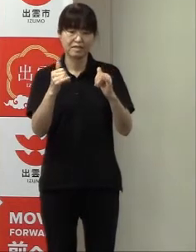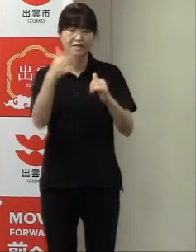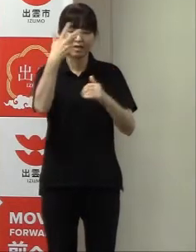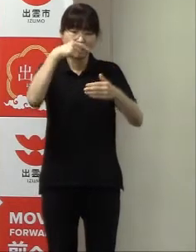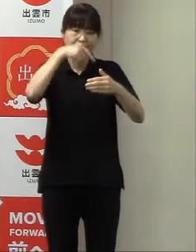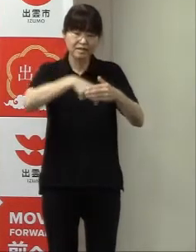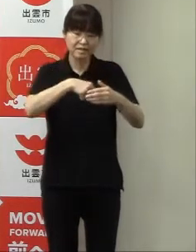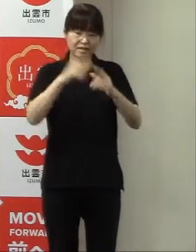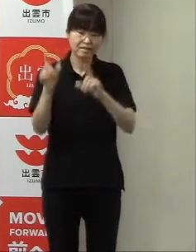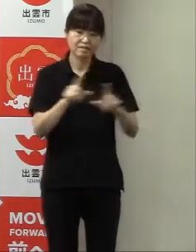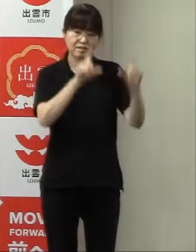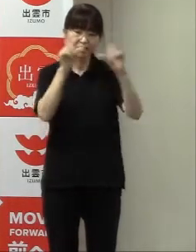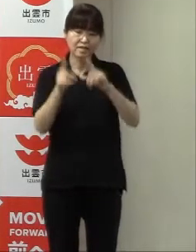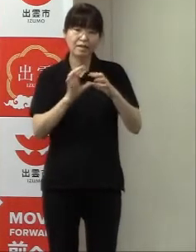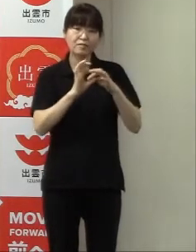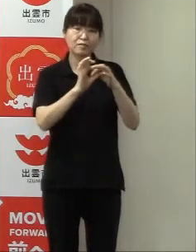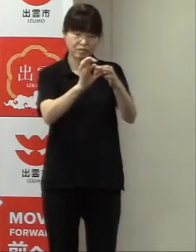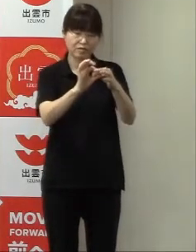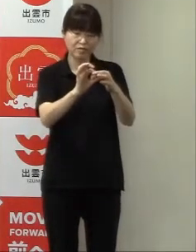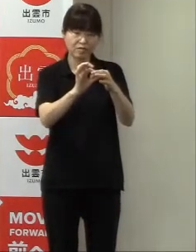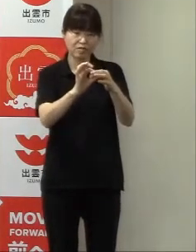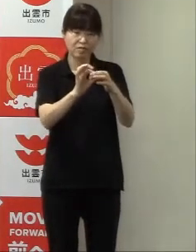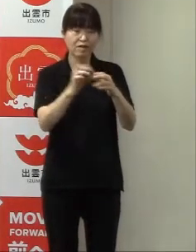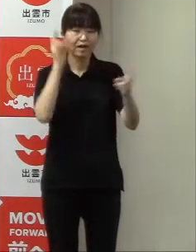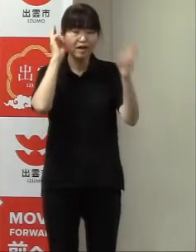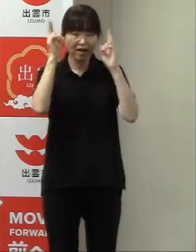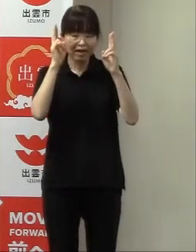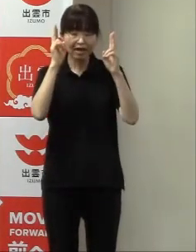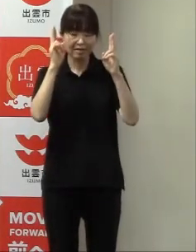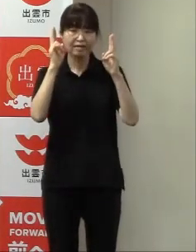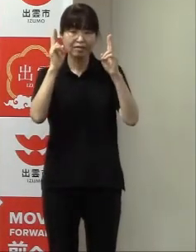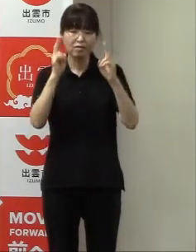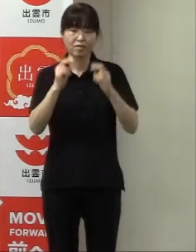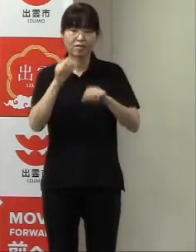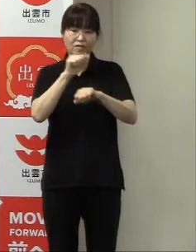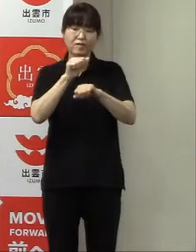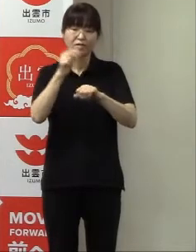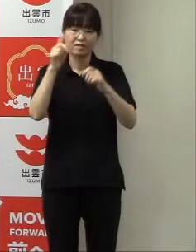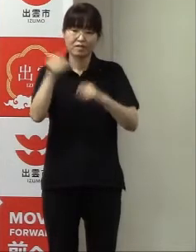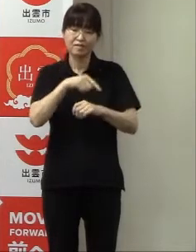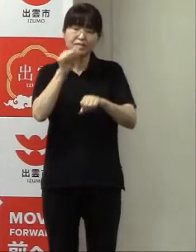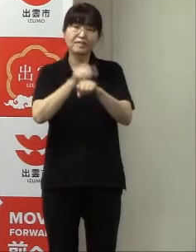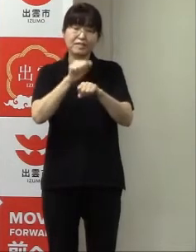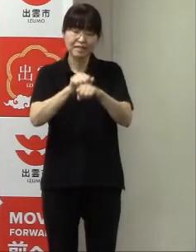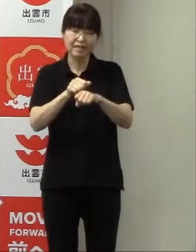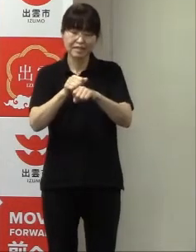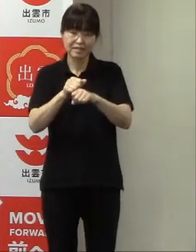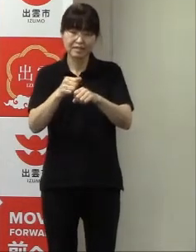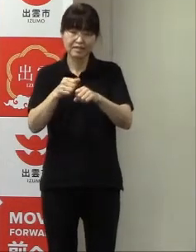内企業等の人材確保を図っていくということを目的に行います。